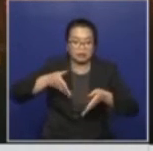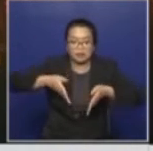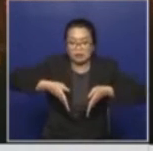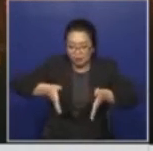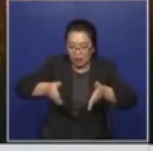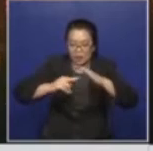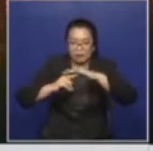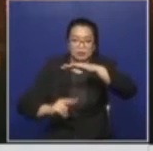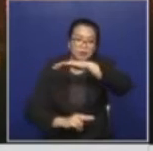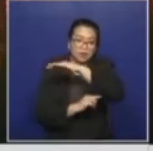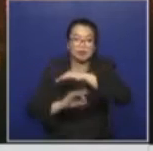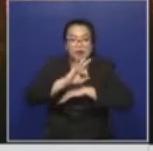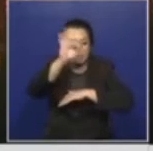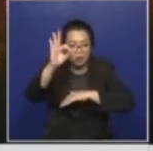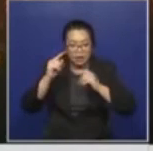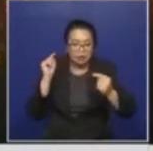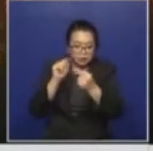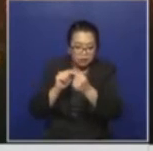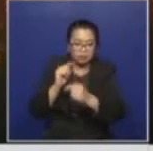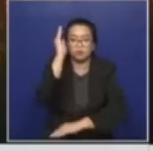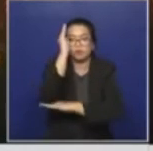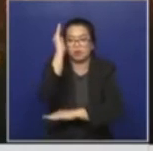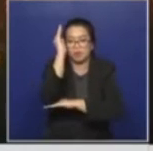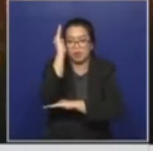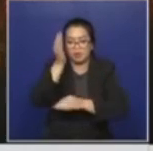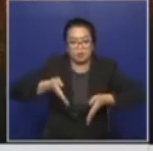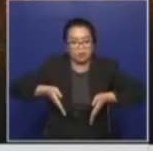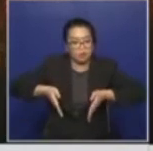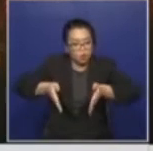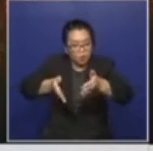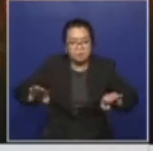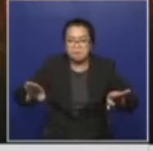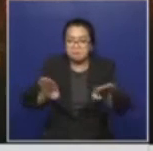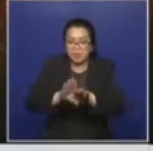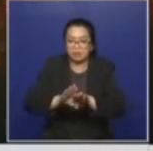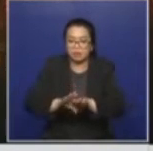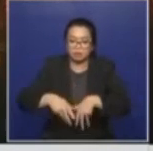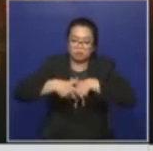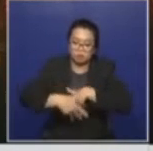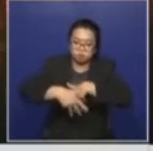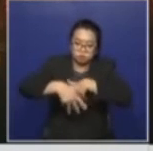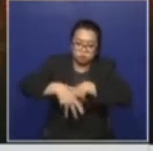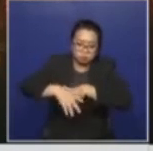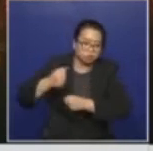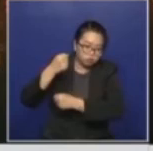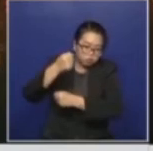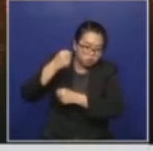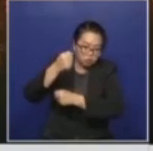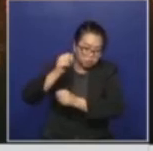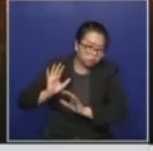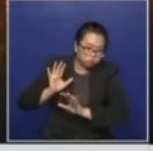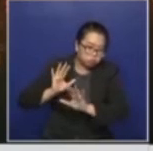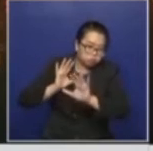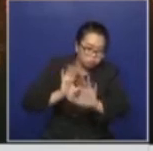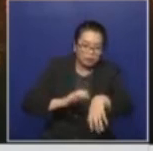ต่สะพานผ่านฟ้านะครับไปจนถึงอนุสาวรีย์หลังจากนั้นจะมีการเคลื่อนขบวนผ่านสะพานมัคคว